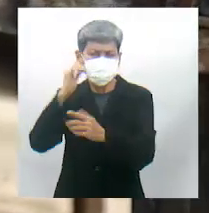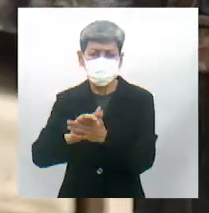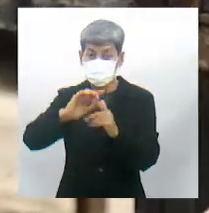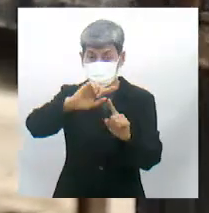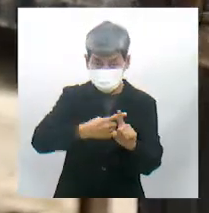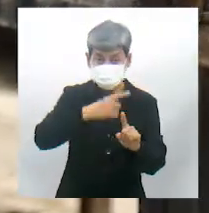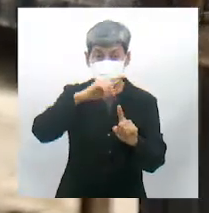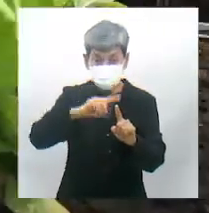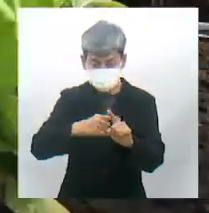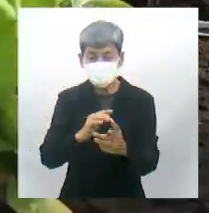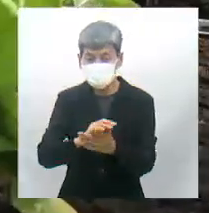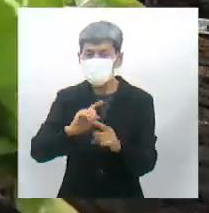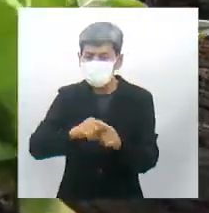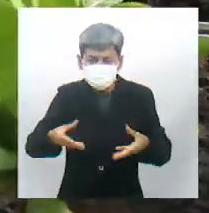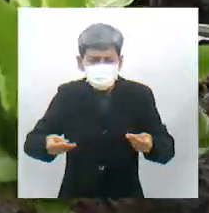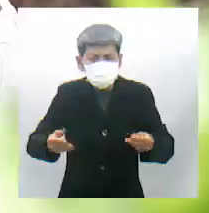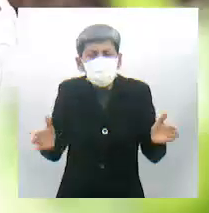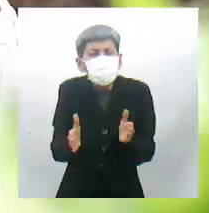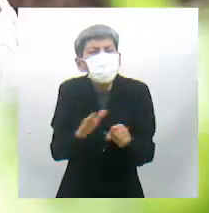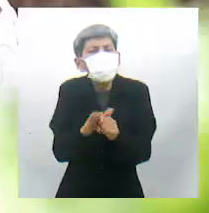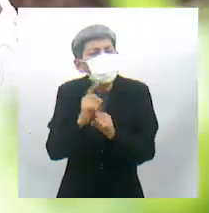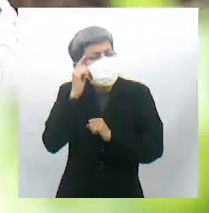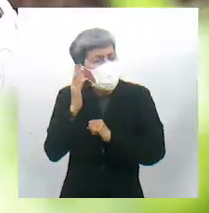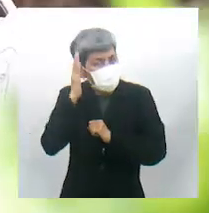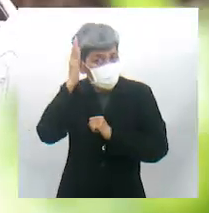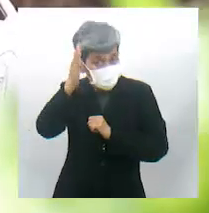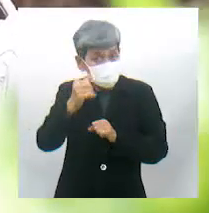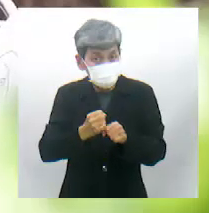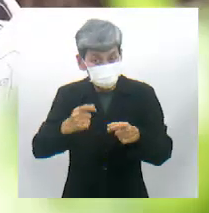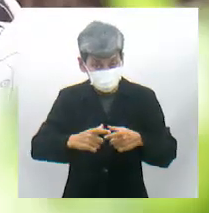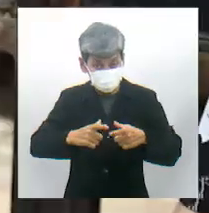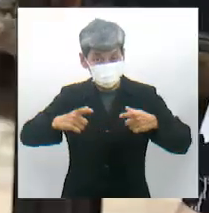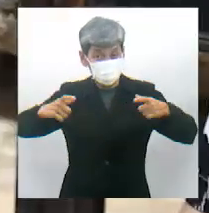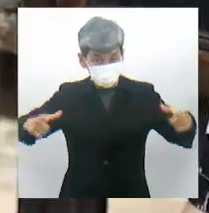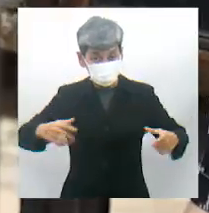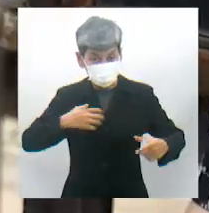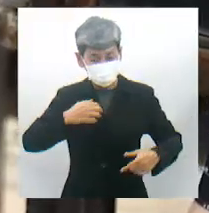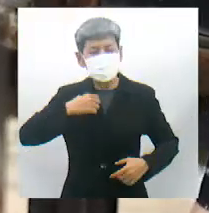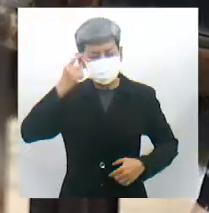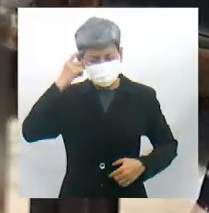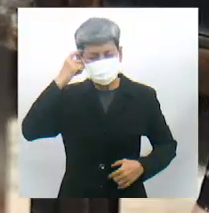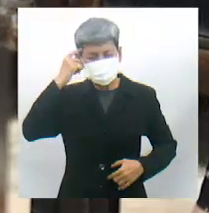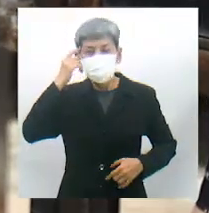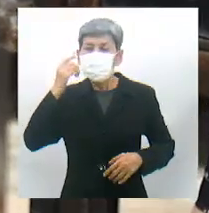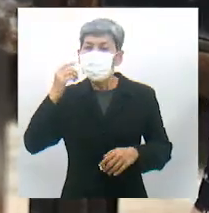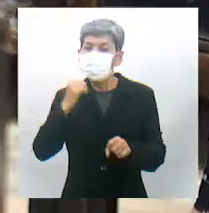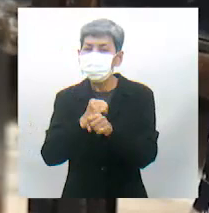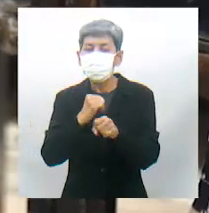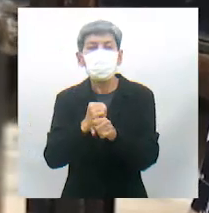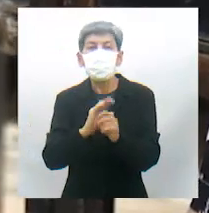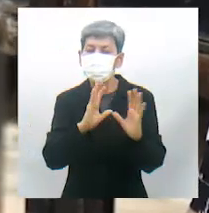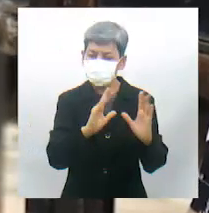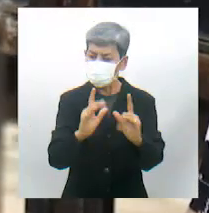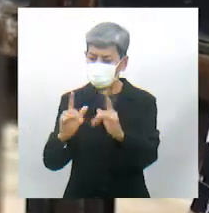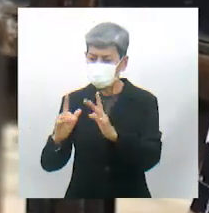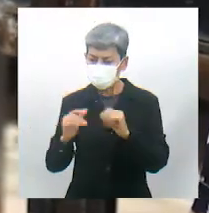เดือนหนึ่งอะพื้นที่มันเล็กเนื้อที่มันน้อยอะครับ แล้วอนาคตเรามีแผนจะขยายพื้นที่ไหมครับ ก็คิดว่าจะเปิดให้ชมรมแต่ละ